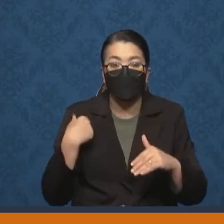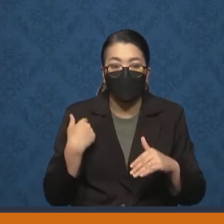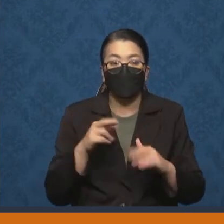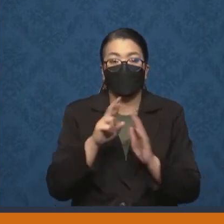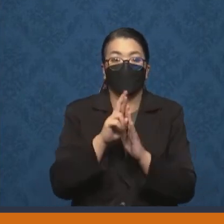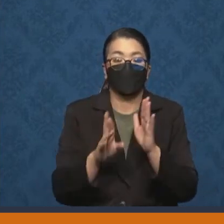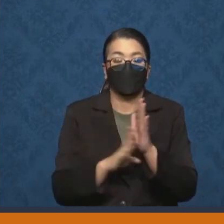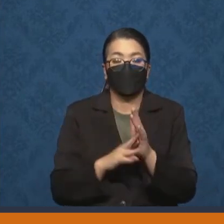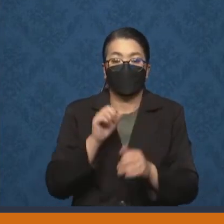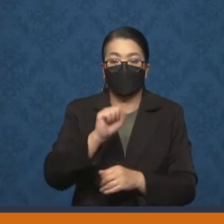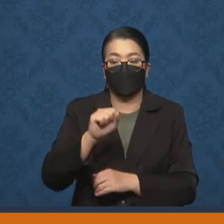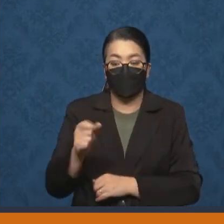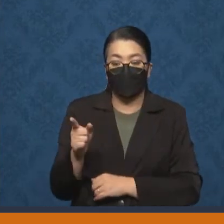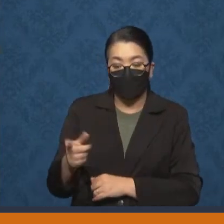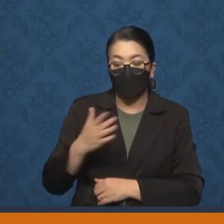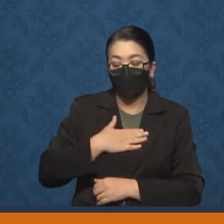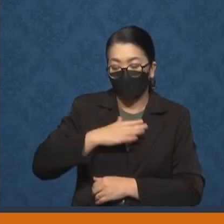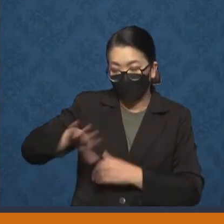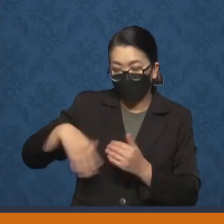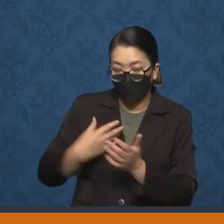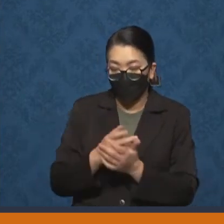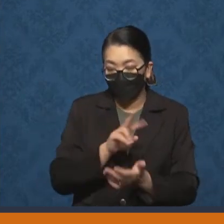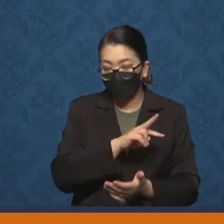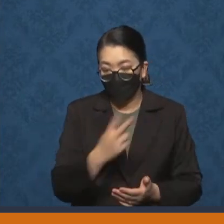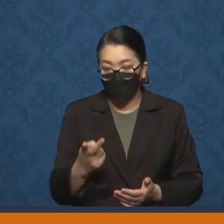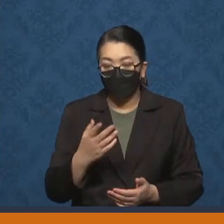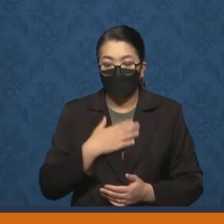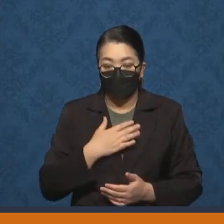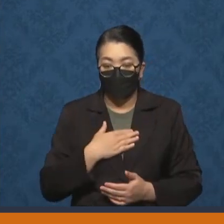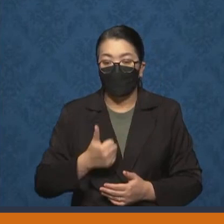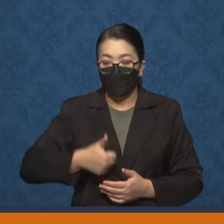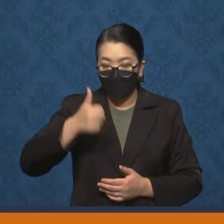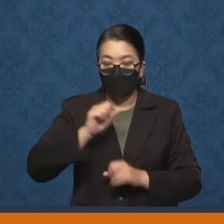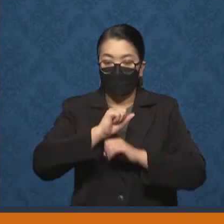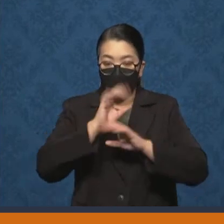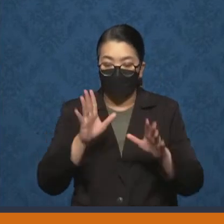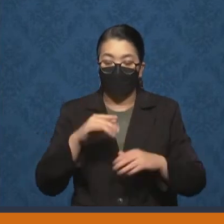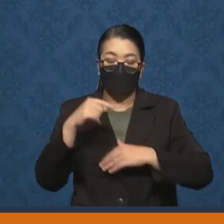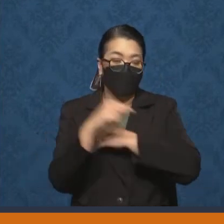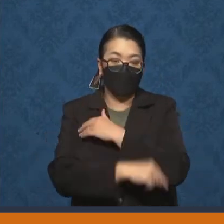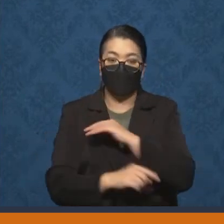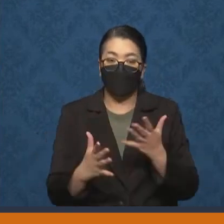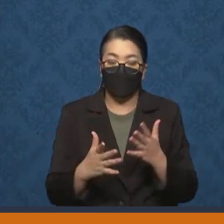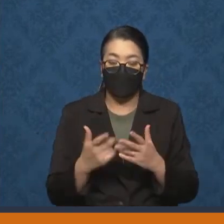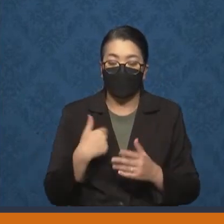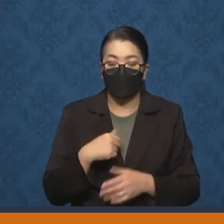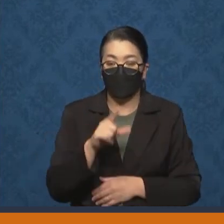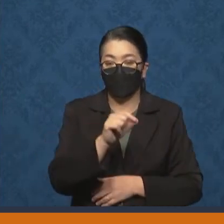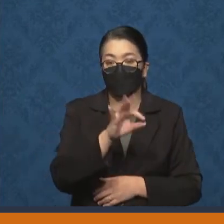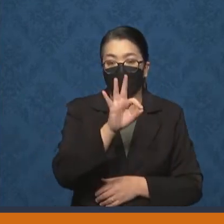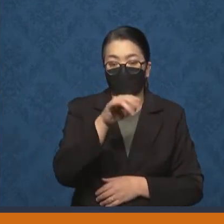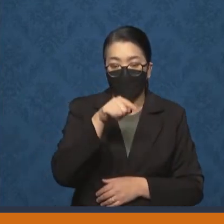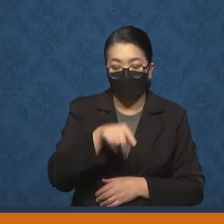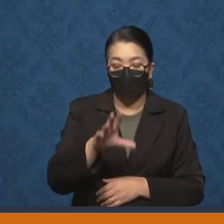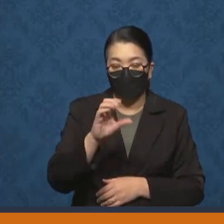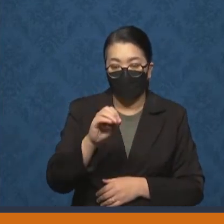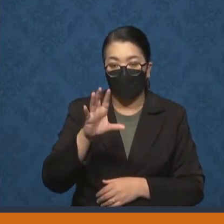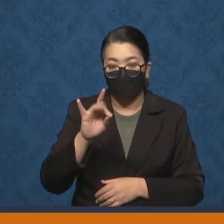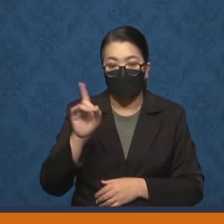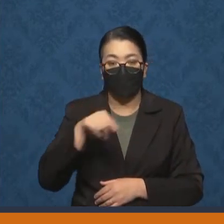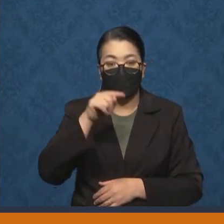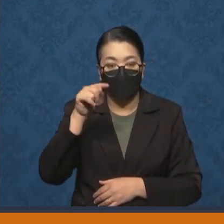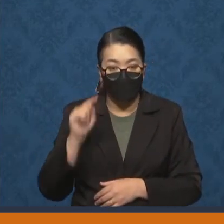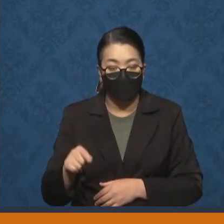ที่ส.ส.รังสิมันโรมและพวกผมเนี่ยได้แปรยติไว้สูงถึง3เท่าตัวครับก็คือระหว่าง 29.08 percentage point